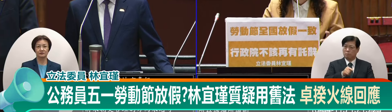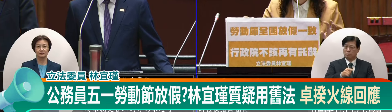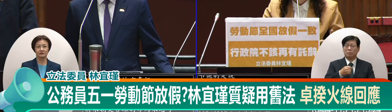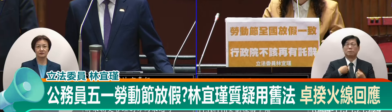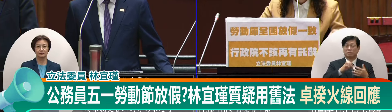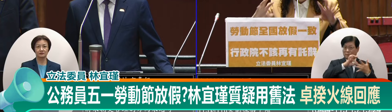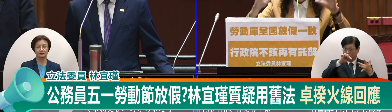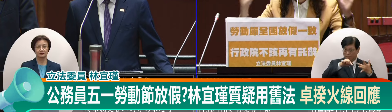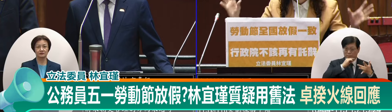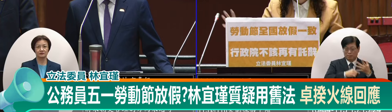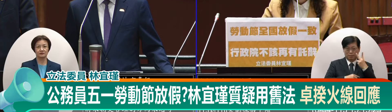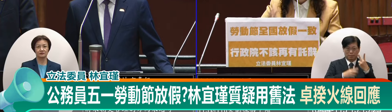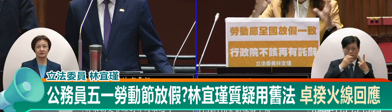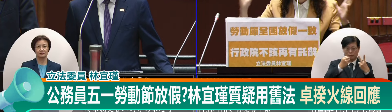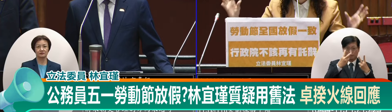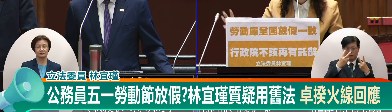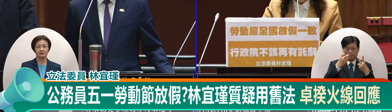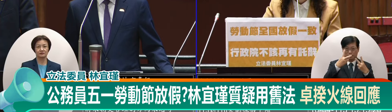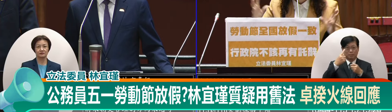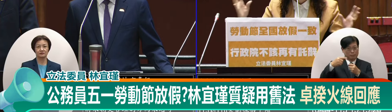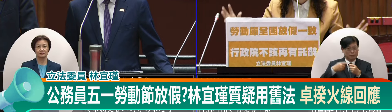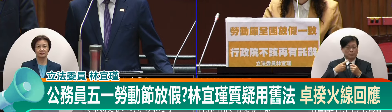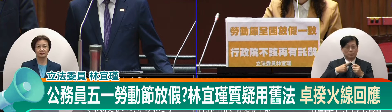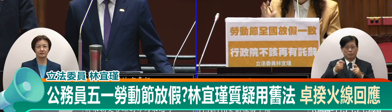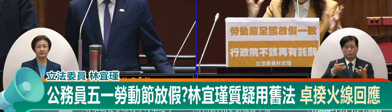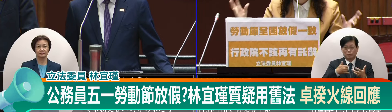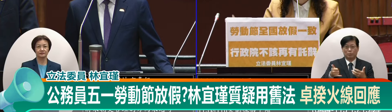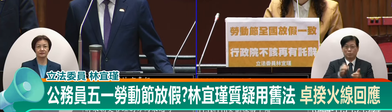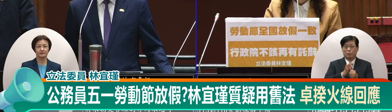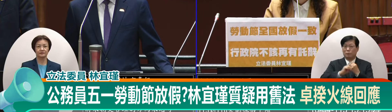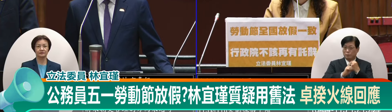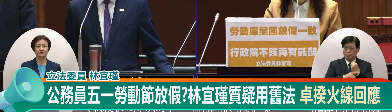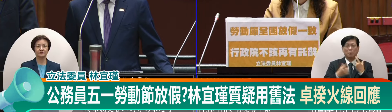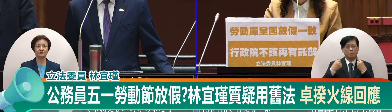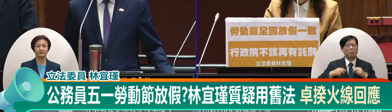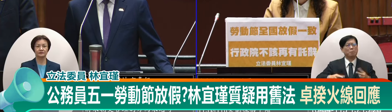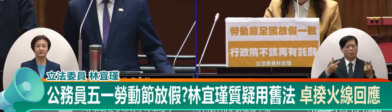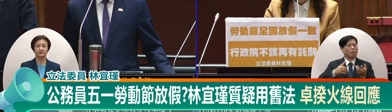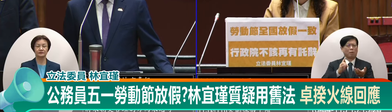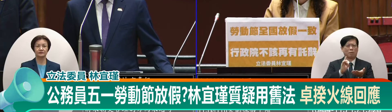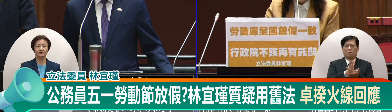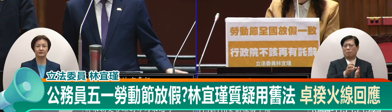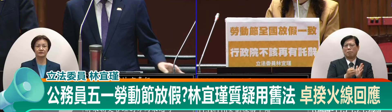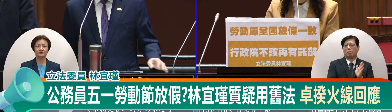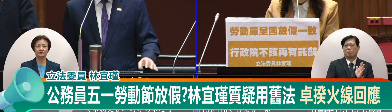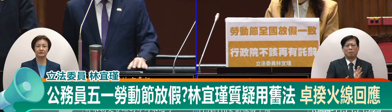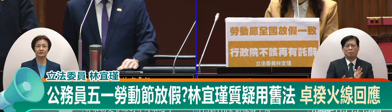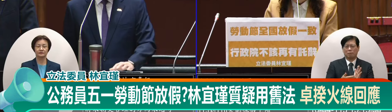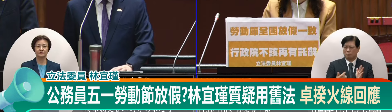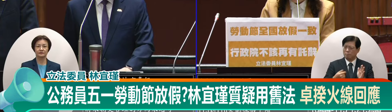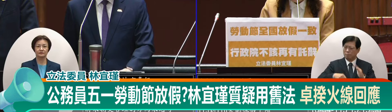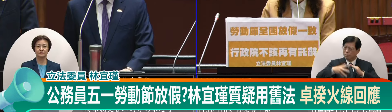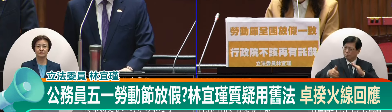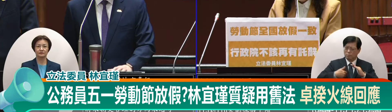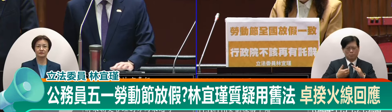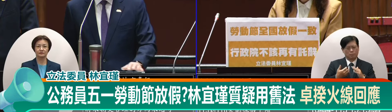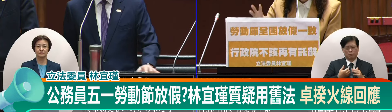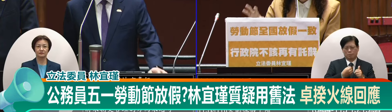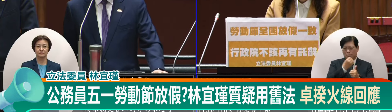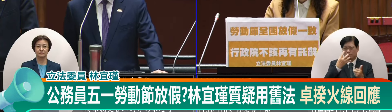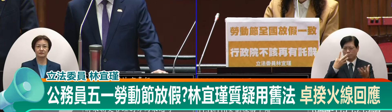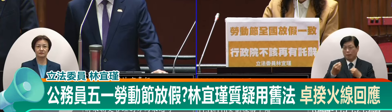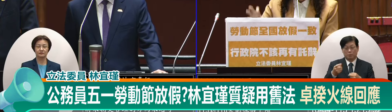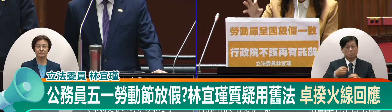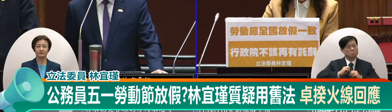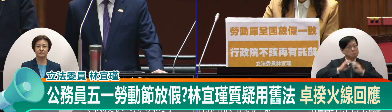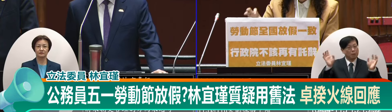文，在2022这个公务员服务法已经经过修正了，但这个看起来院长没有掌握，所以你们还